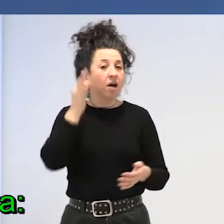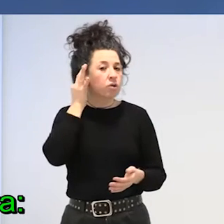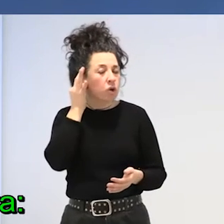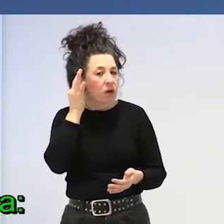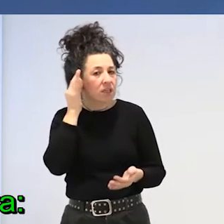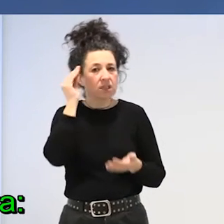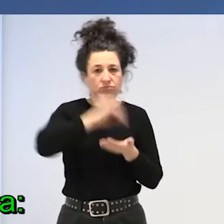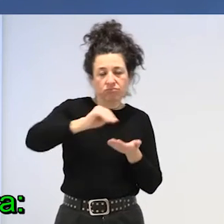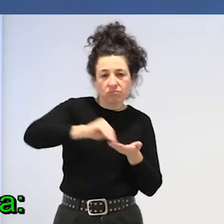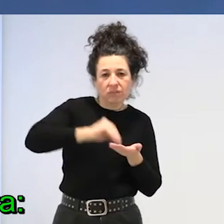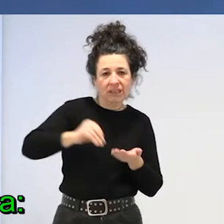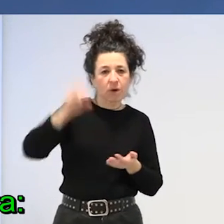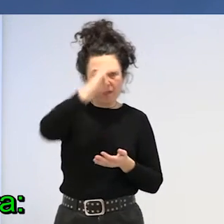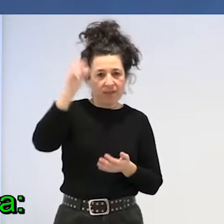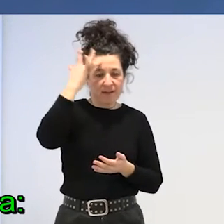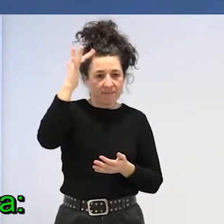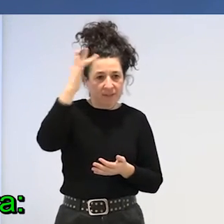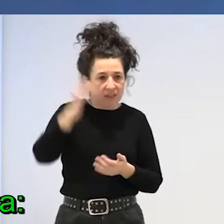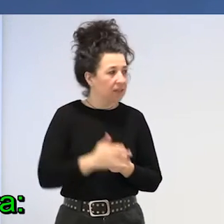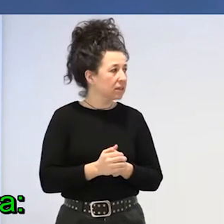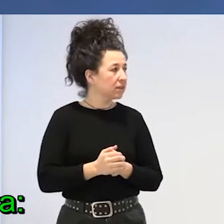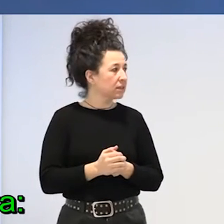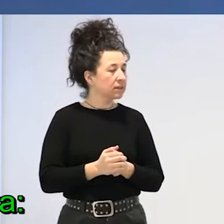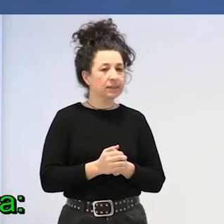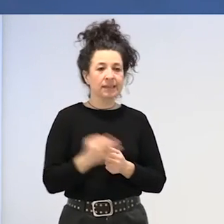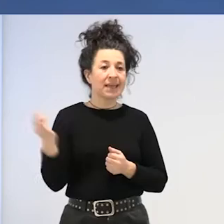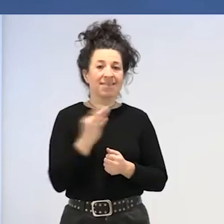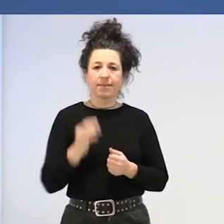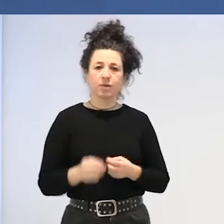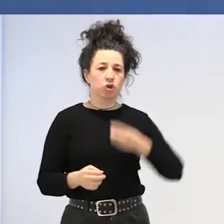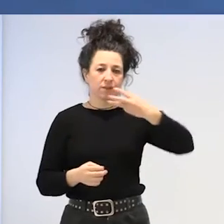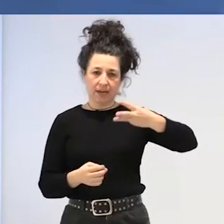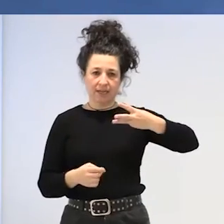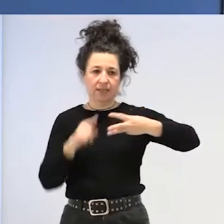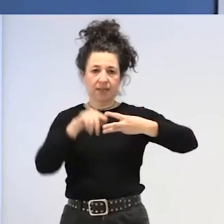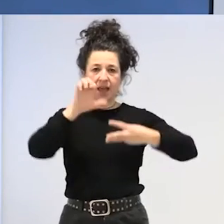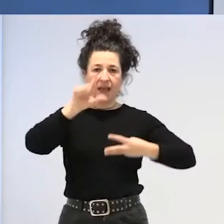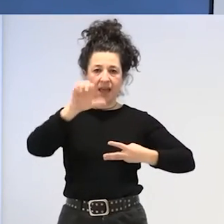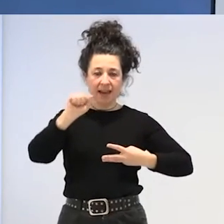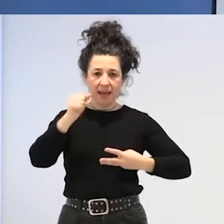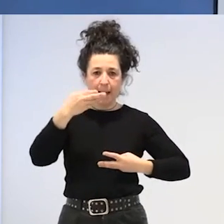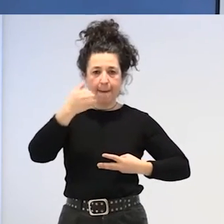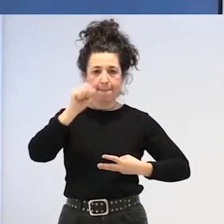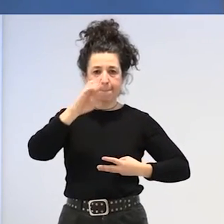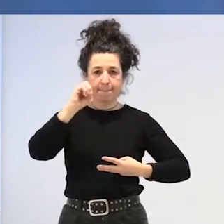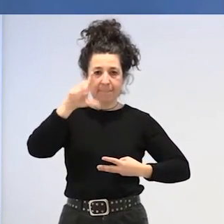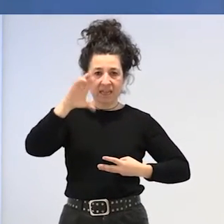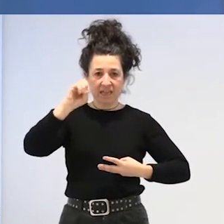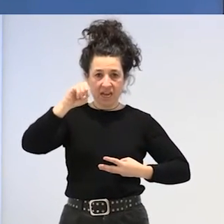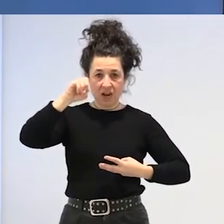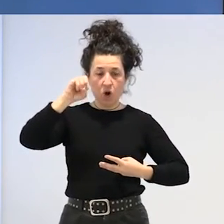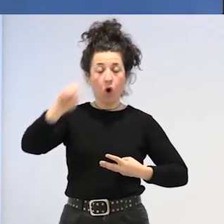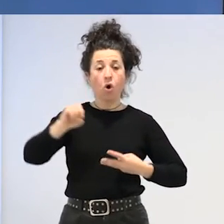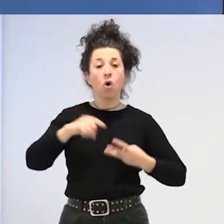fikzioan. Bi, oza, iru izan, aipatu behar dira, Elia Barceló, Espainiakoa, Daina